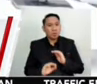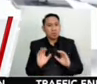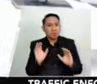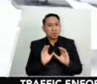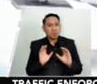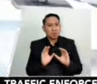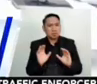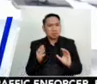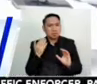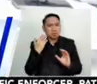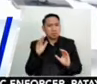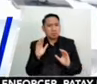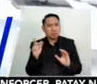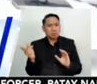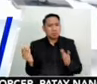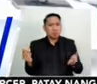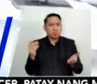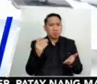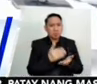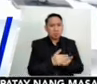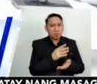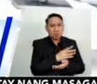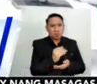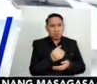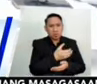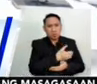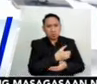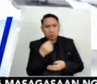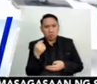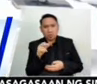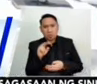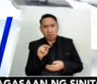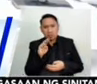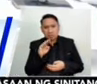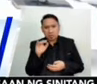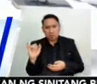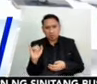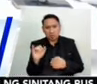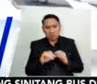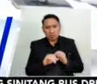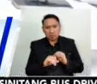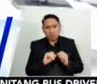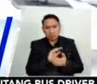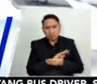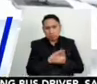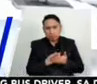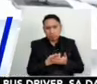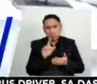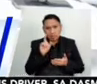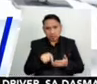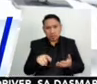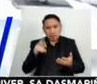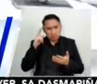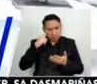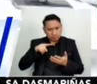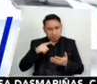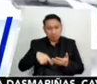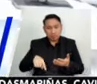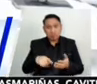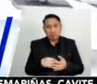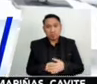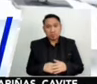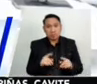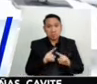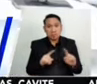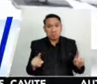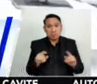nagpa kumuha ng NBI clearance so dapat maimbestigahan pero based on birth certificate iisa lang